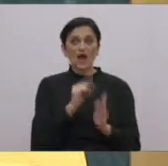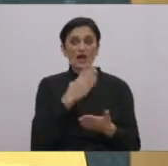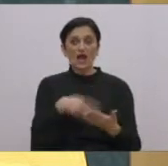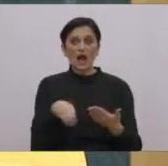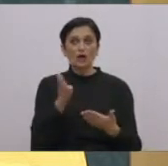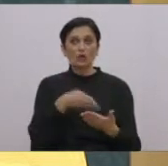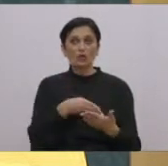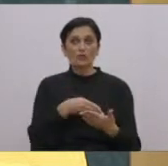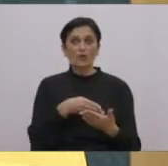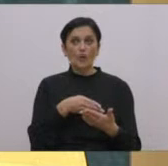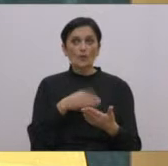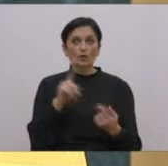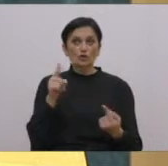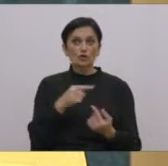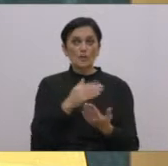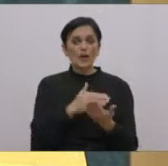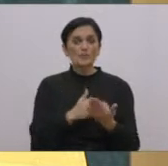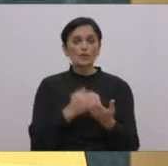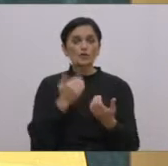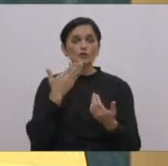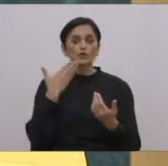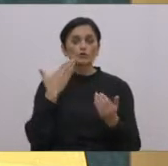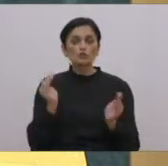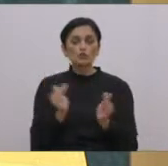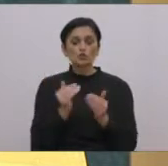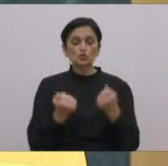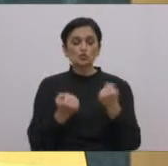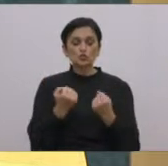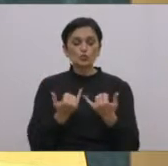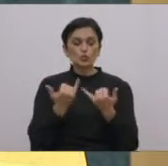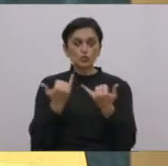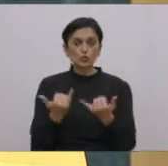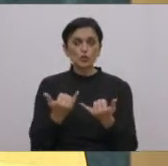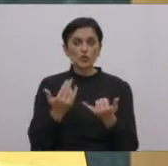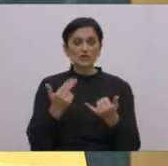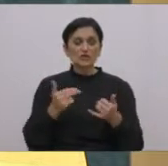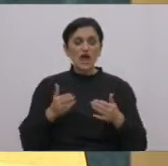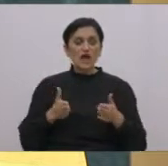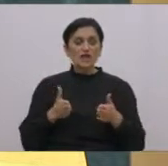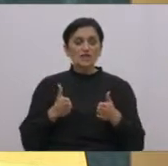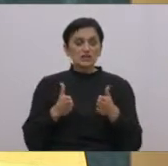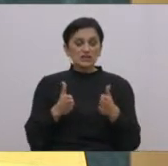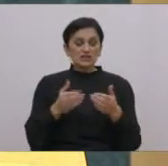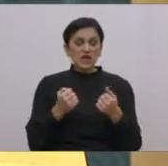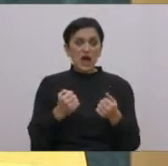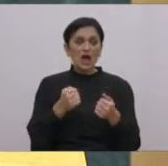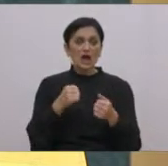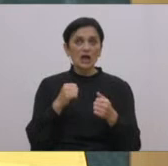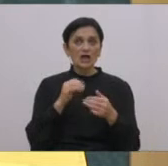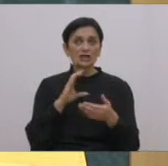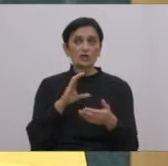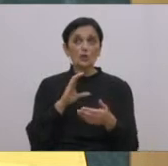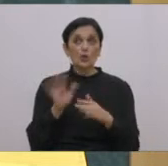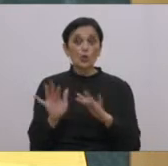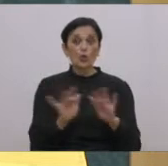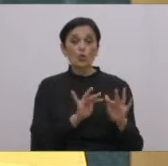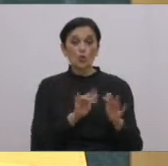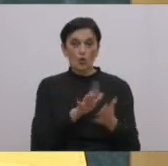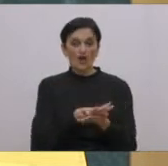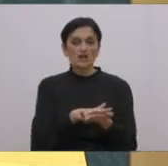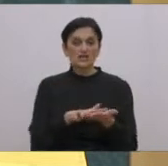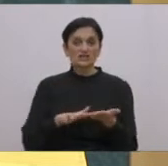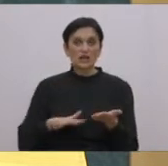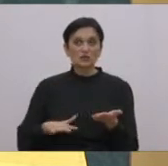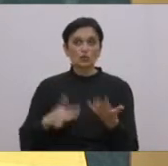გაგვეუქმებინა შესაბამისი რეჟიმი მსუბუქი ავტომობილებისათვის და სამგზავრო ტრანსპორტისთვის, ხოლო ღონისძიებები გრძელდება